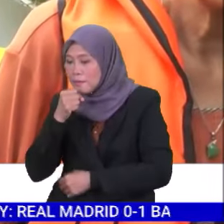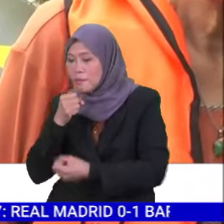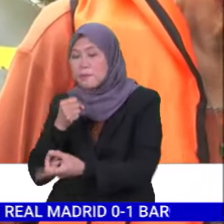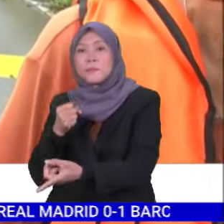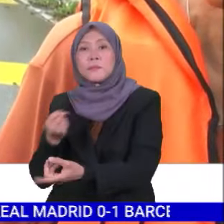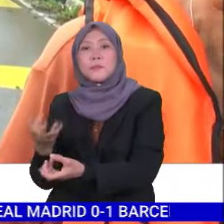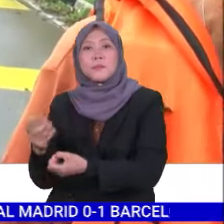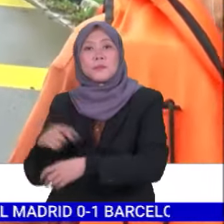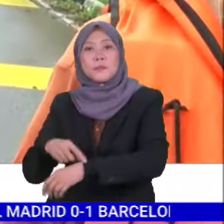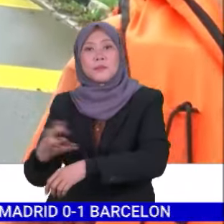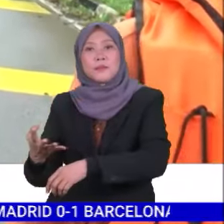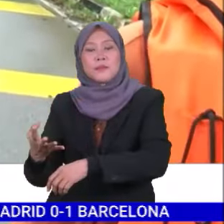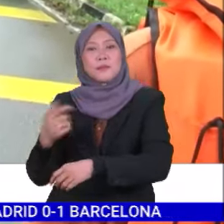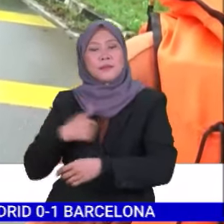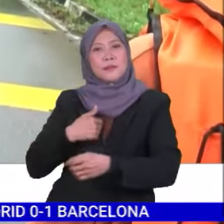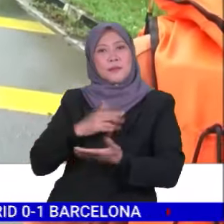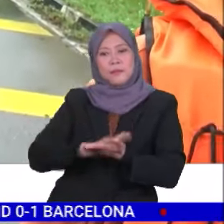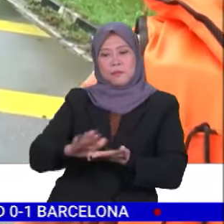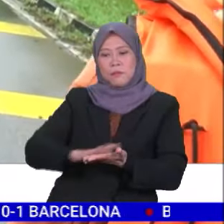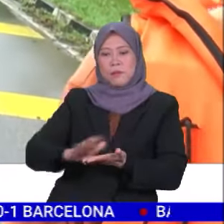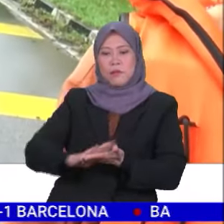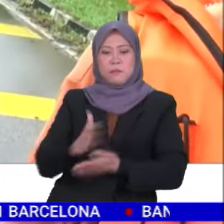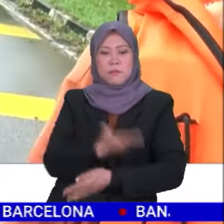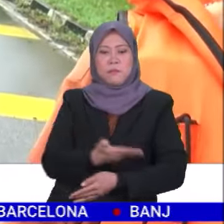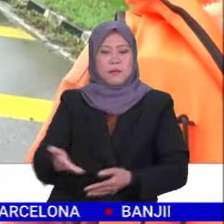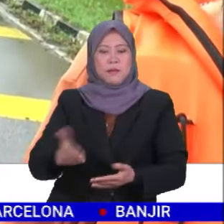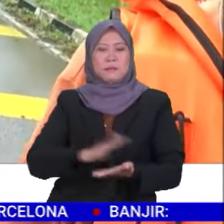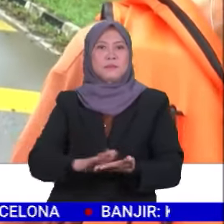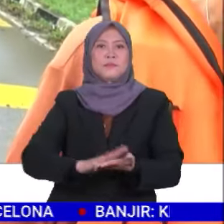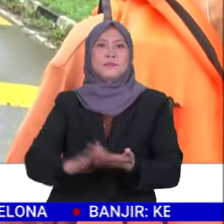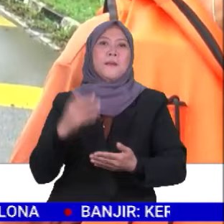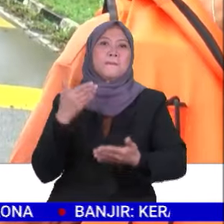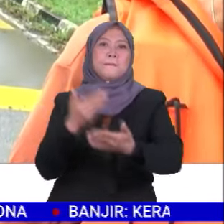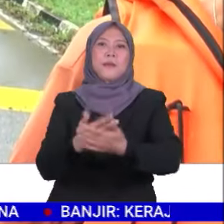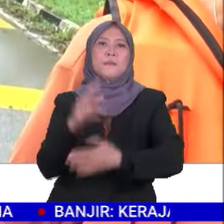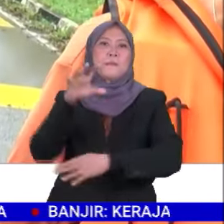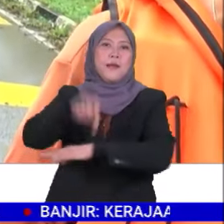tak? Air kemas barang sampai pukul 12 tengah malam.